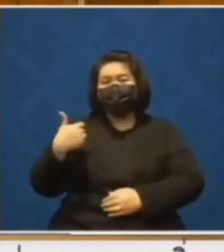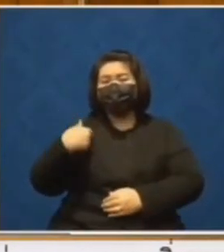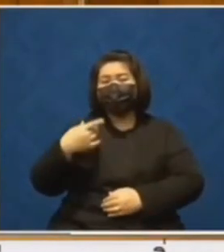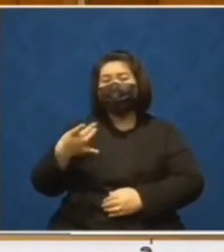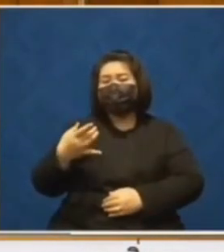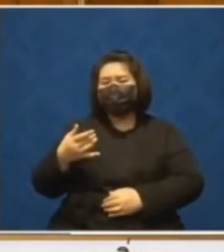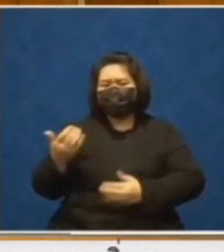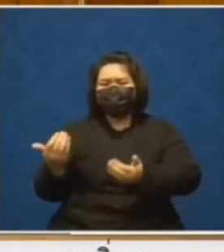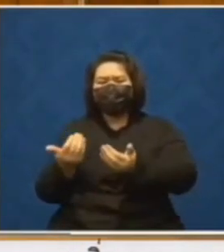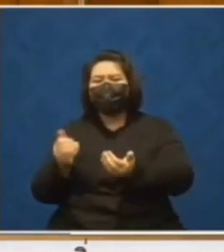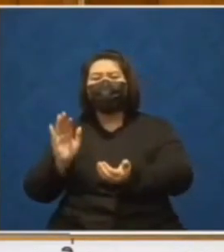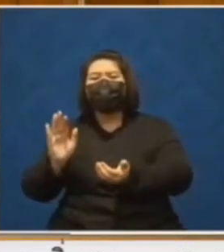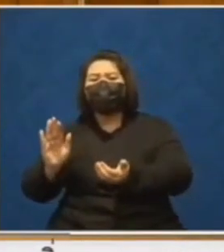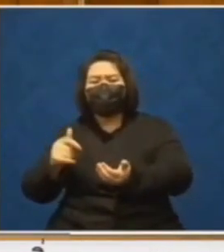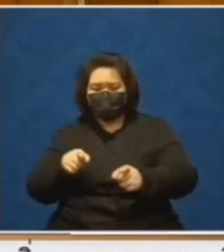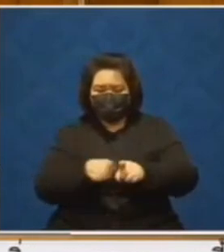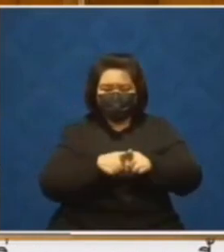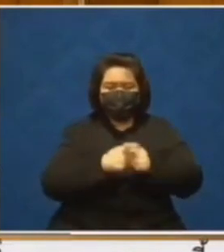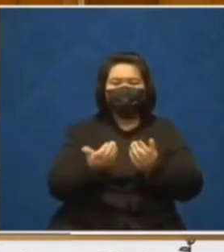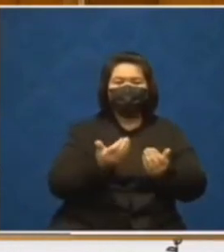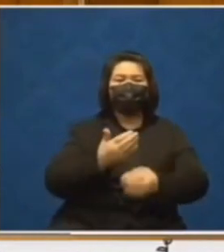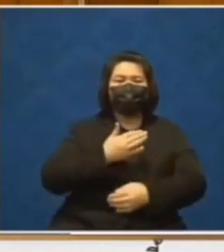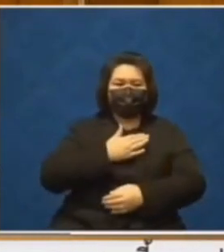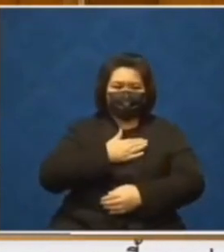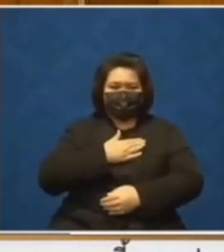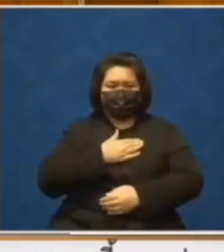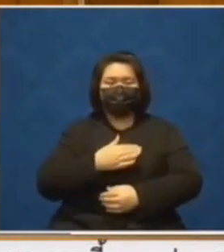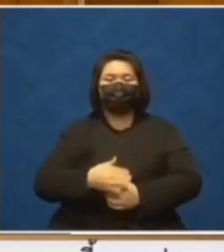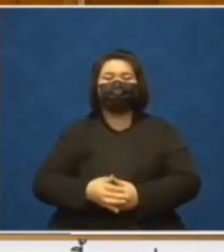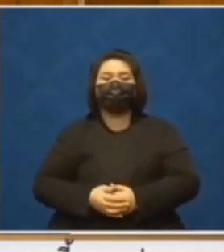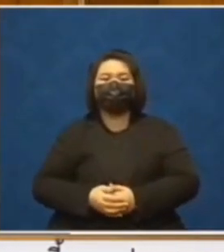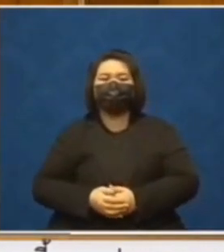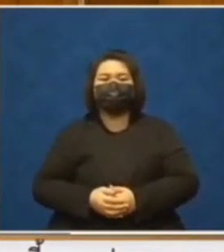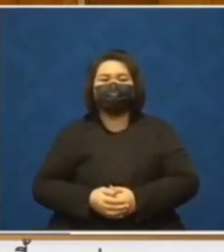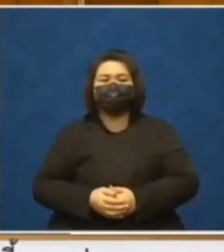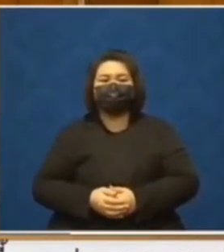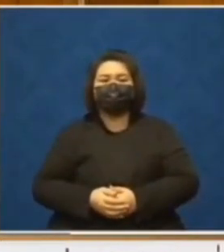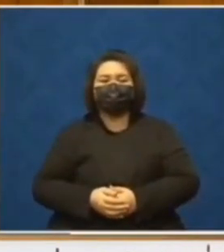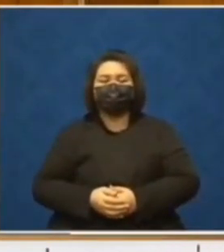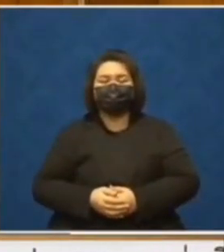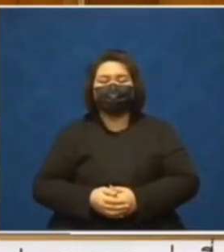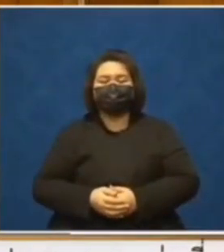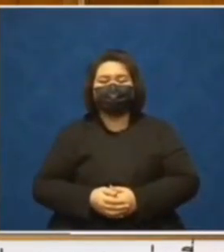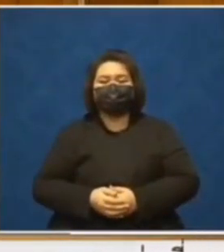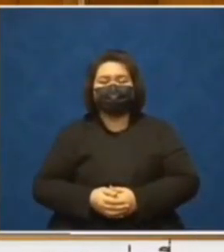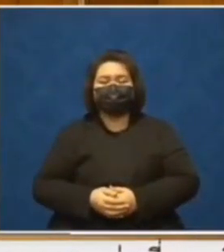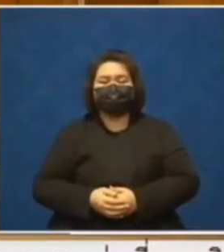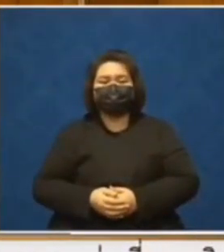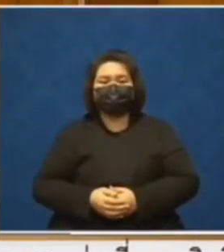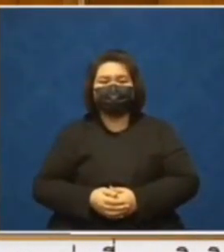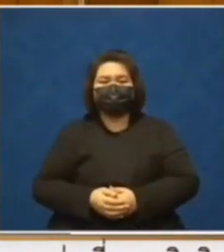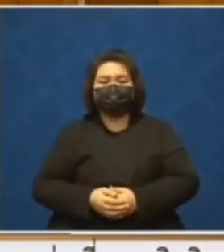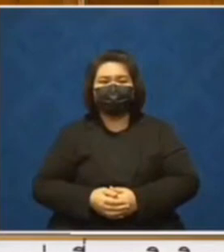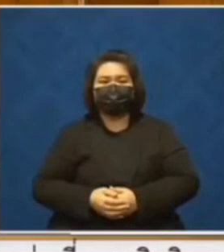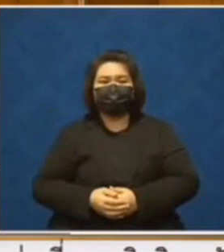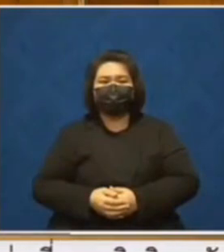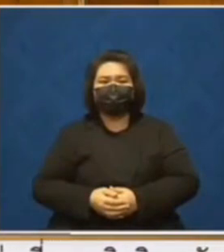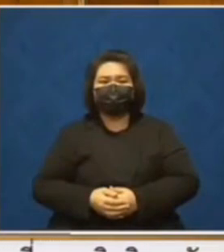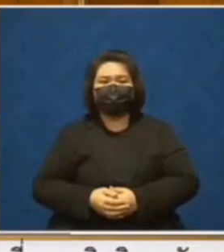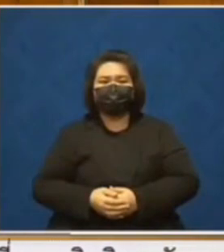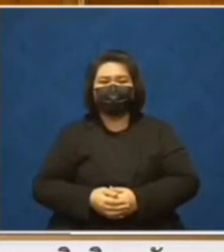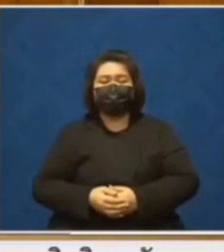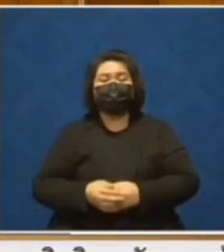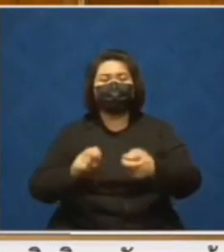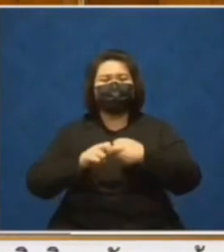ก็ลูกสาวเขาก็เหมือนลุงผมนั่นแหล่ะนะครับก็เล่าเรื่องของคือเรื่องเรื่อง